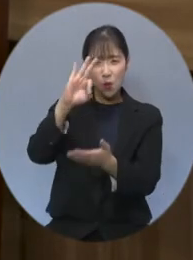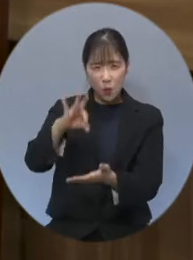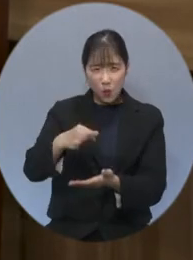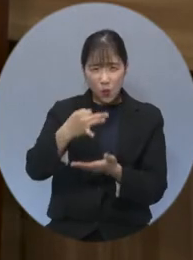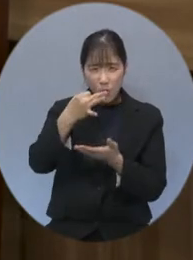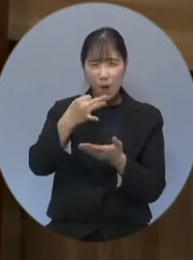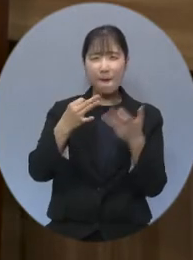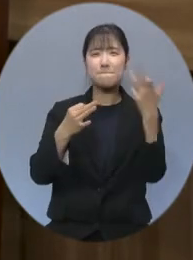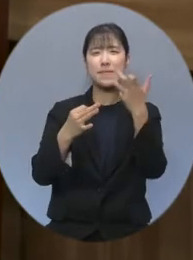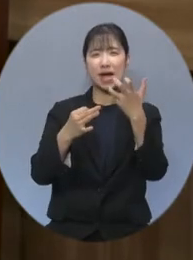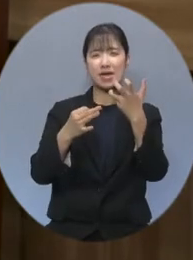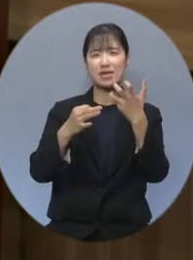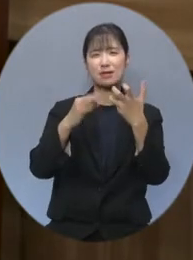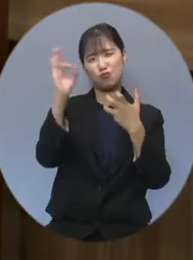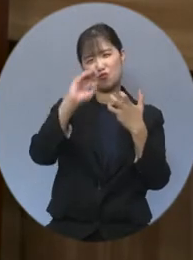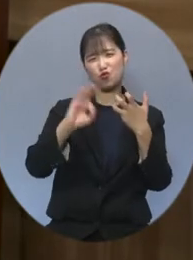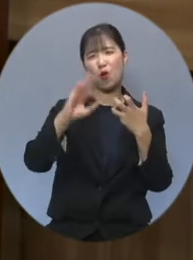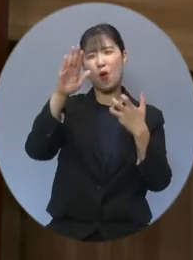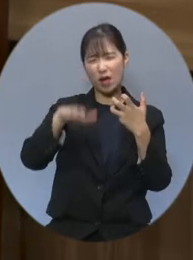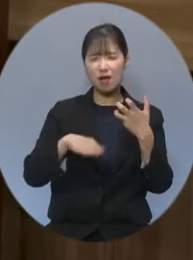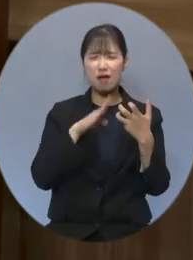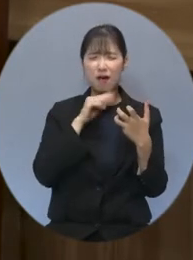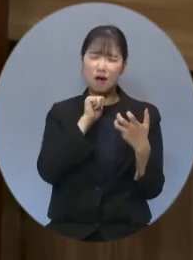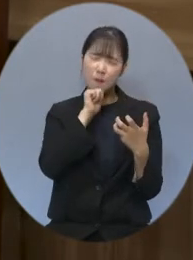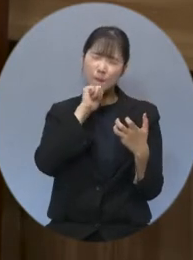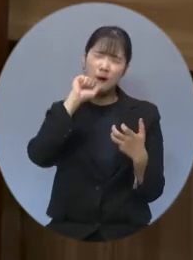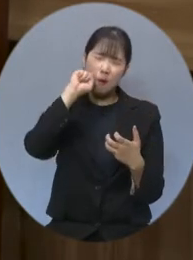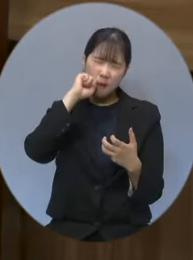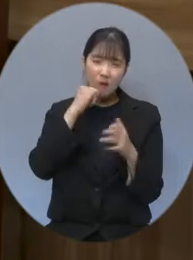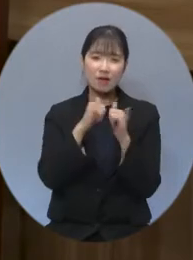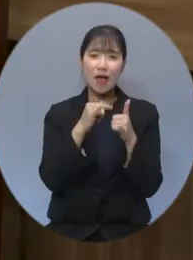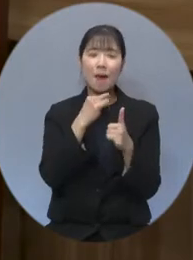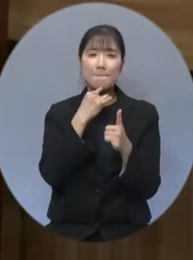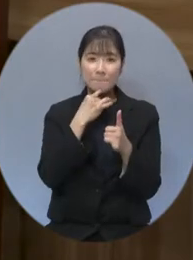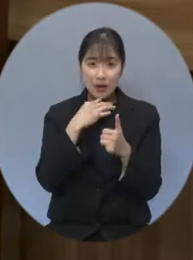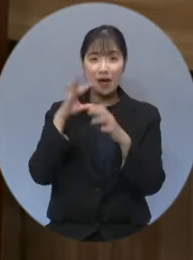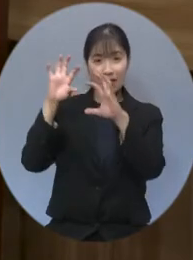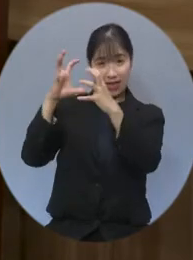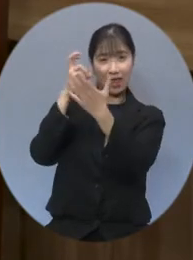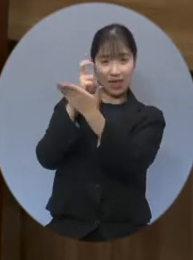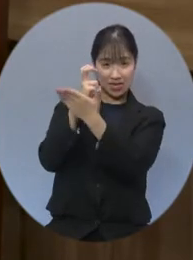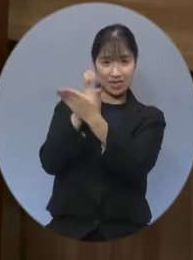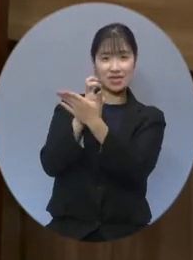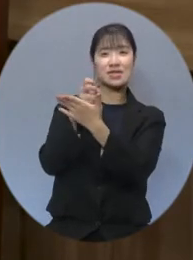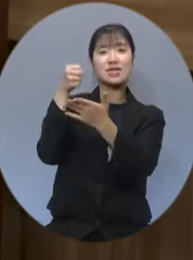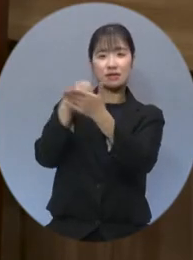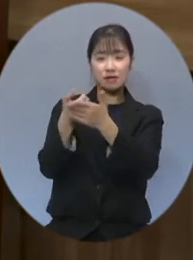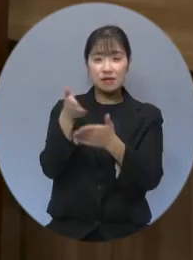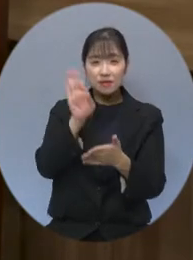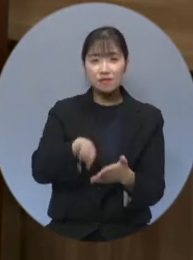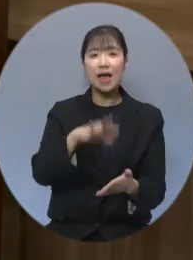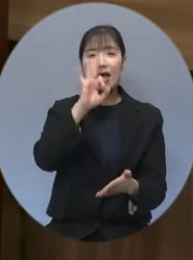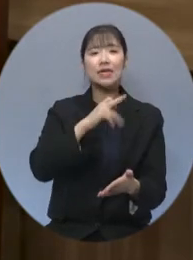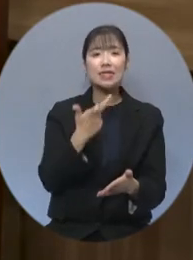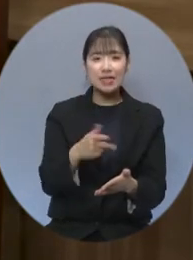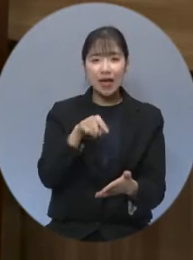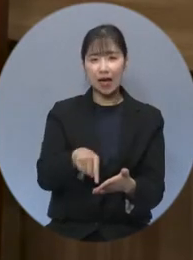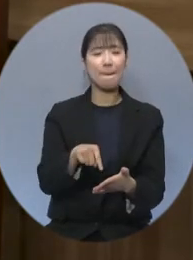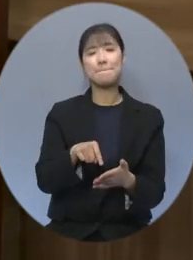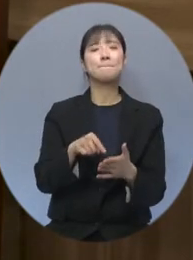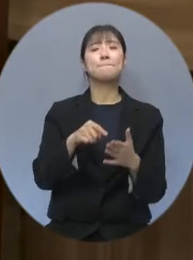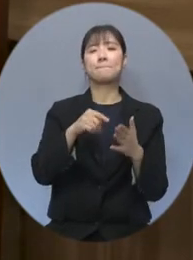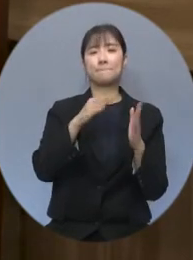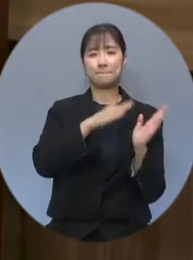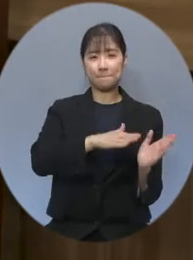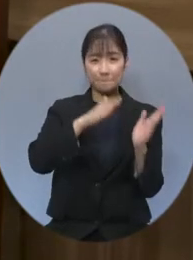계층 그 80% 이하 아주 어려운 사람들만 하도록 국가 그 기준에 지침을 되었는데 우리 익산은 그